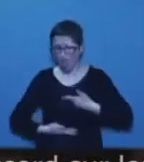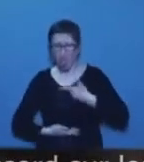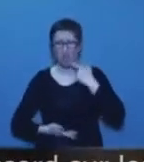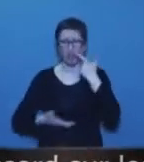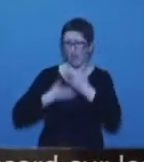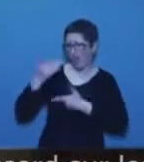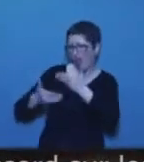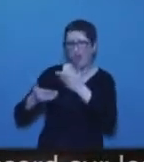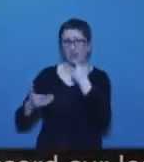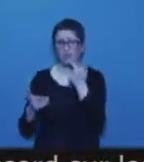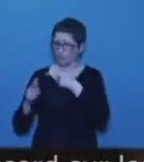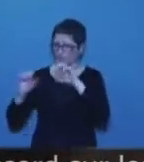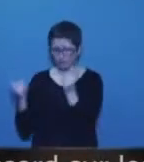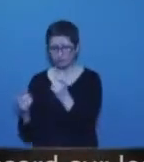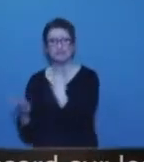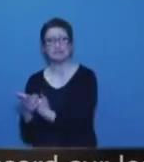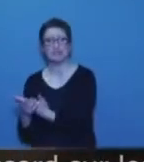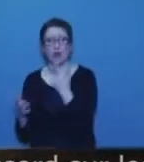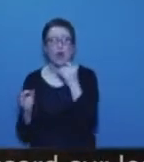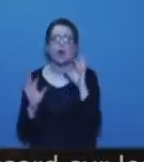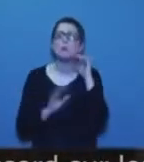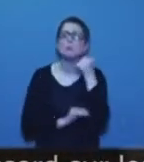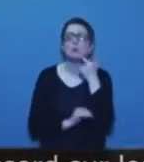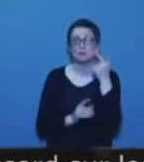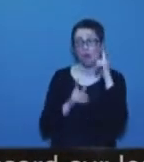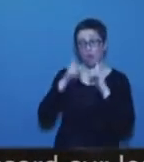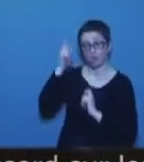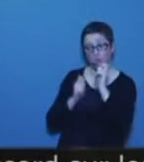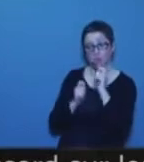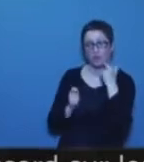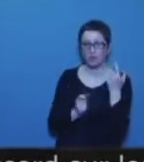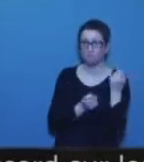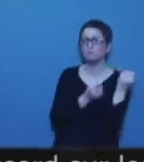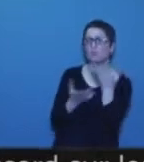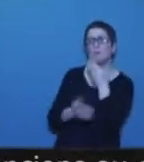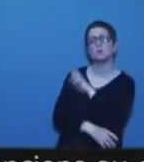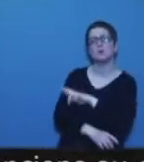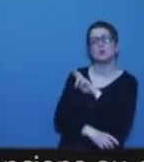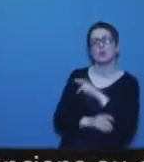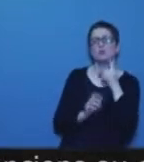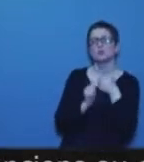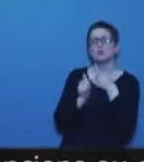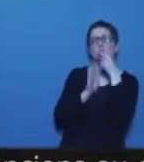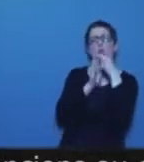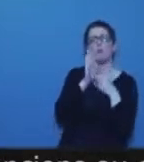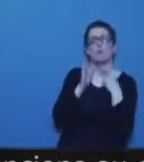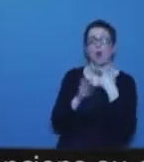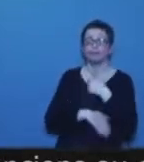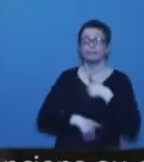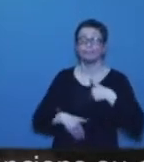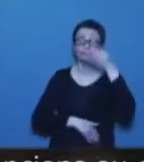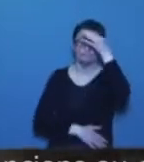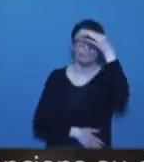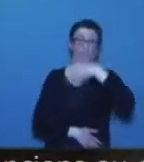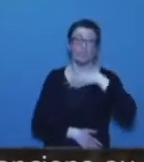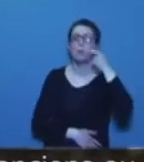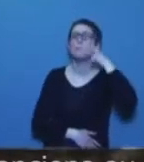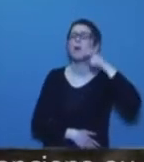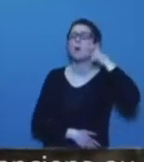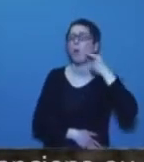C'est pour ça, d'ailleurs, méfiez-vous de ceux qui vous proposent des retraites par points, là, la dernière invention que M. Macron essaye de vous